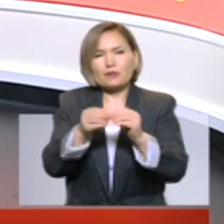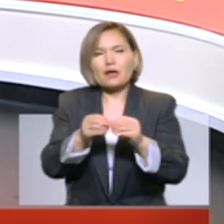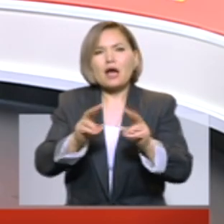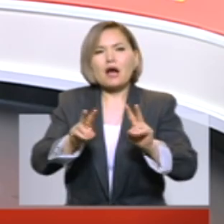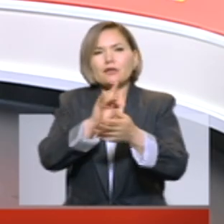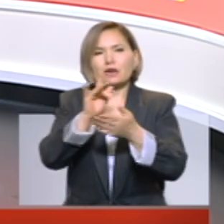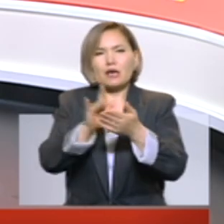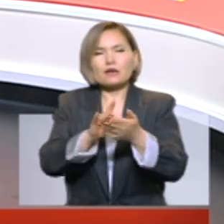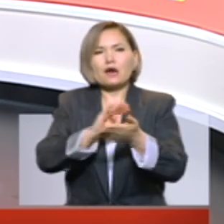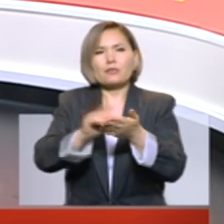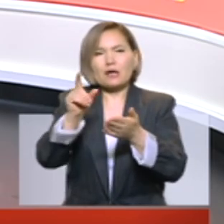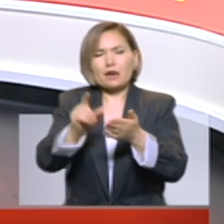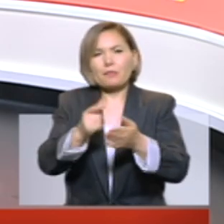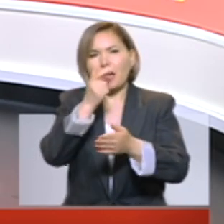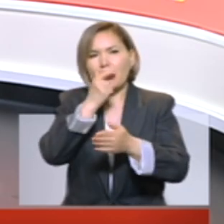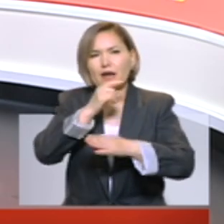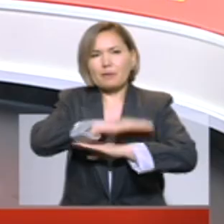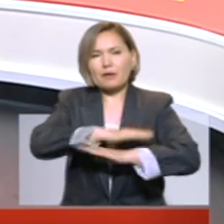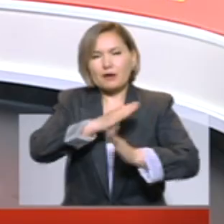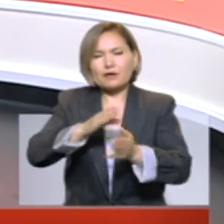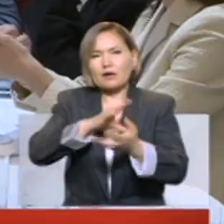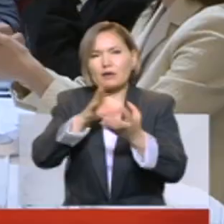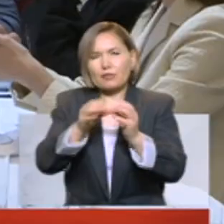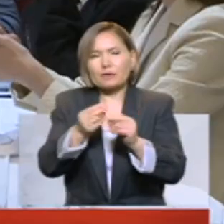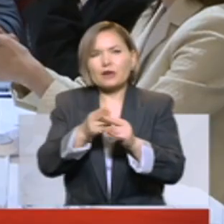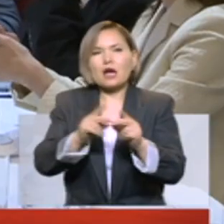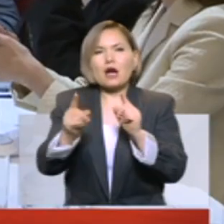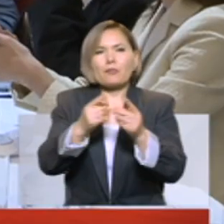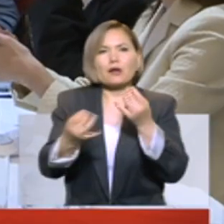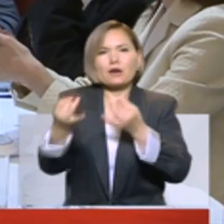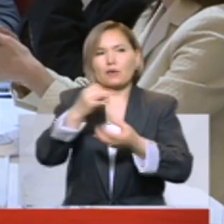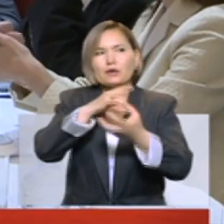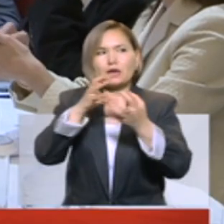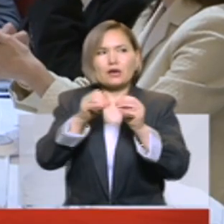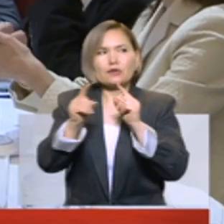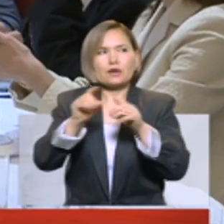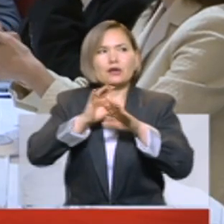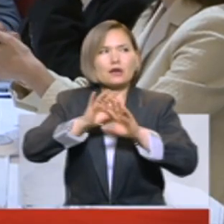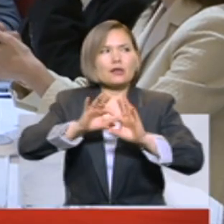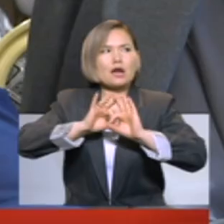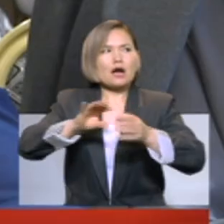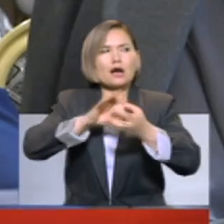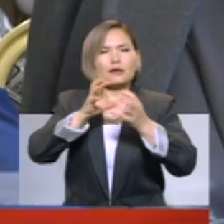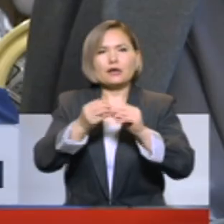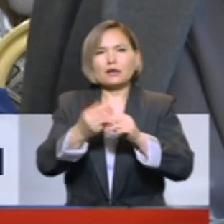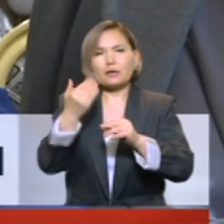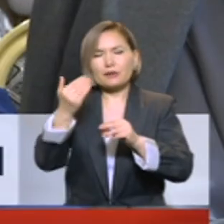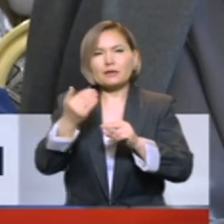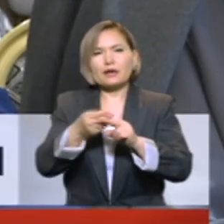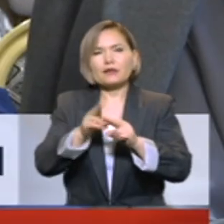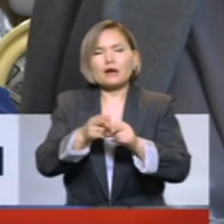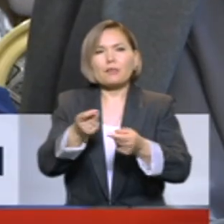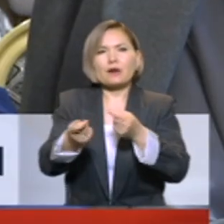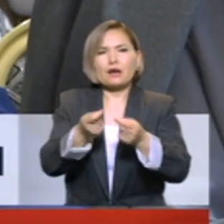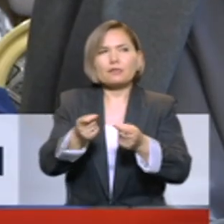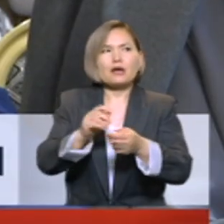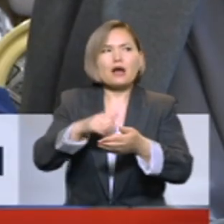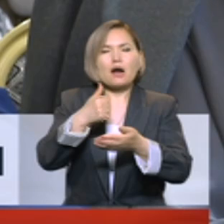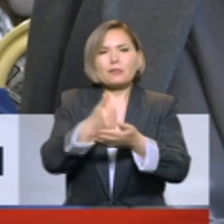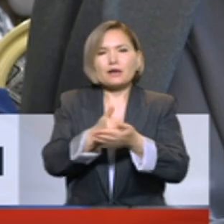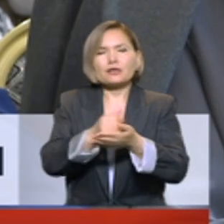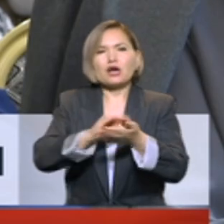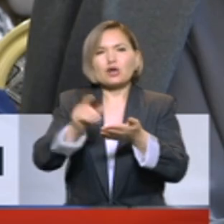туралы Астана дөткен журналистік этика, факт-чекинг пен манипуляциялар атты дөңгілік үстелде айтылды. Оған медиа саласының басшылары